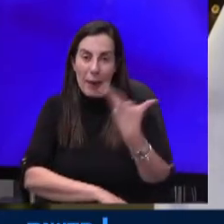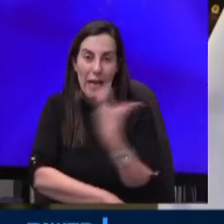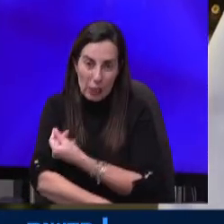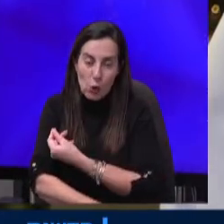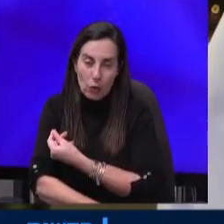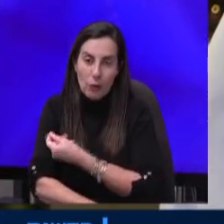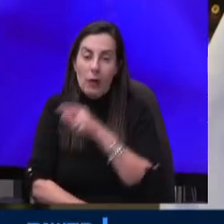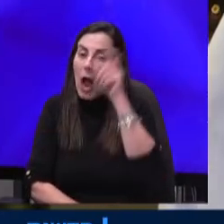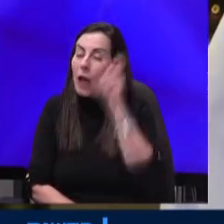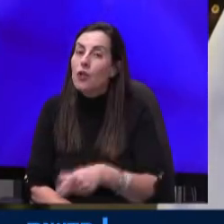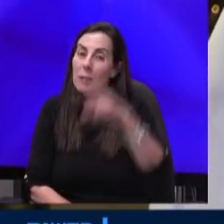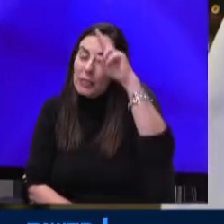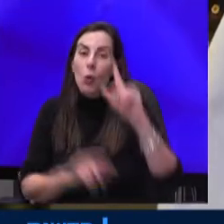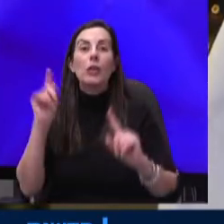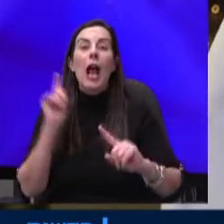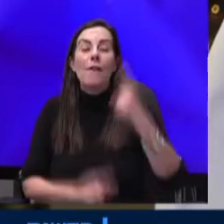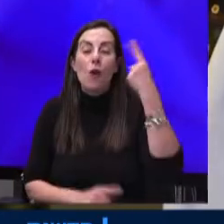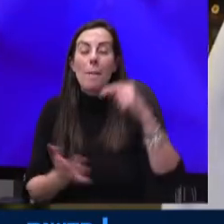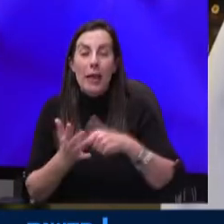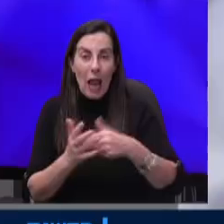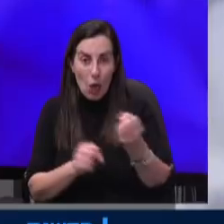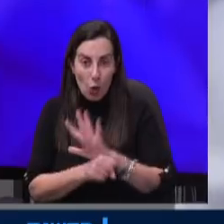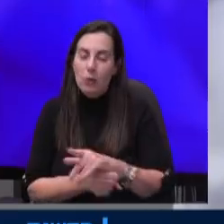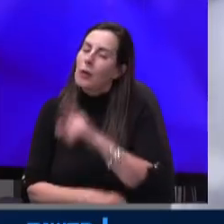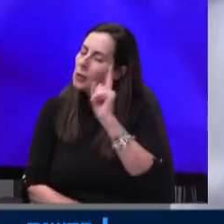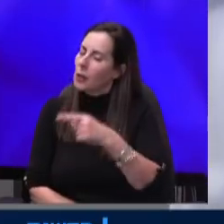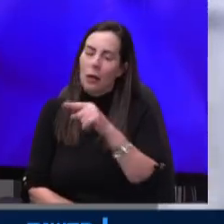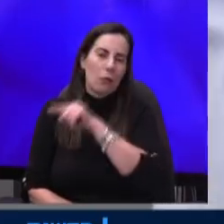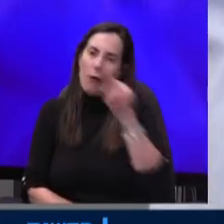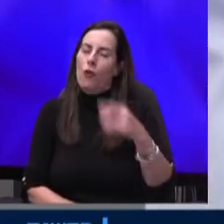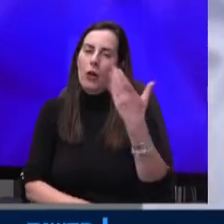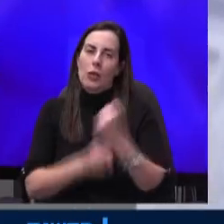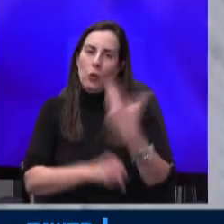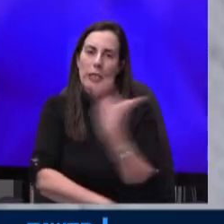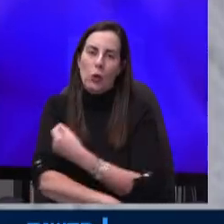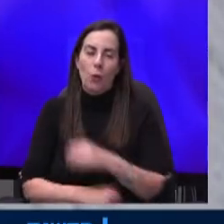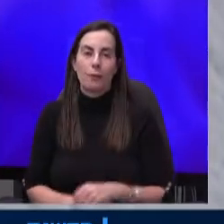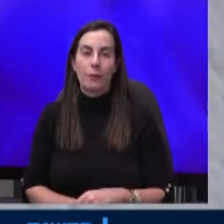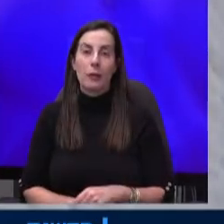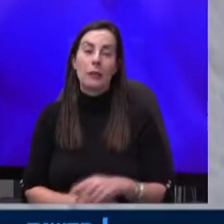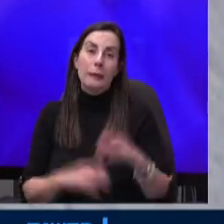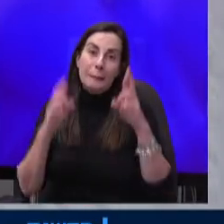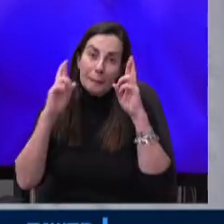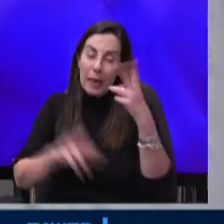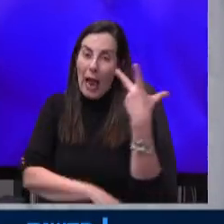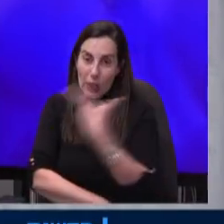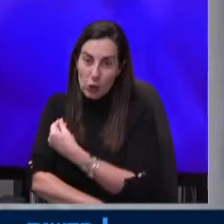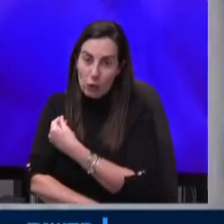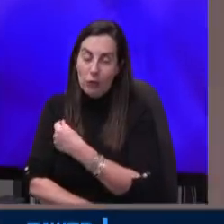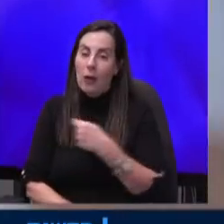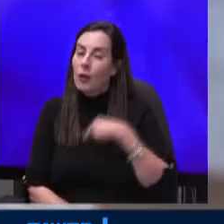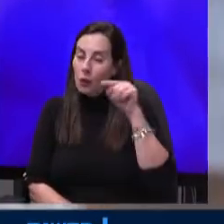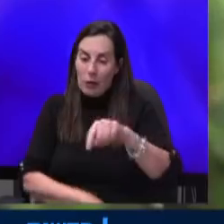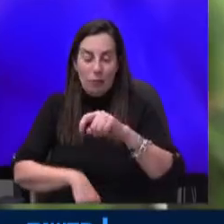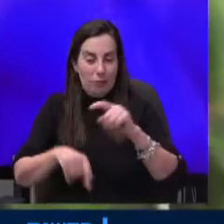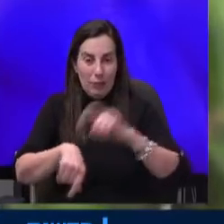מאוד גבוה לסיבוכים של המחלה, צריכים לרוץ ולהתחסן. למרות התקווה שחיסוני הקורונה יביאו אותנו בתוך כמה חודשים למציאות